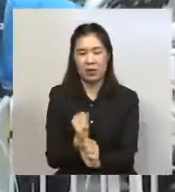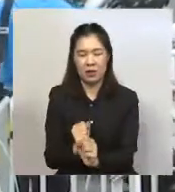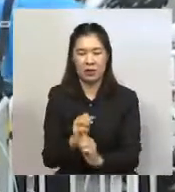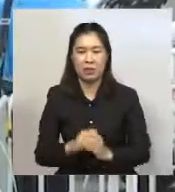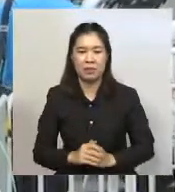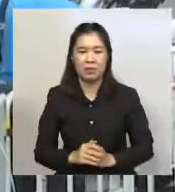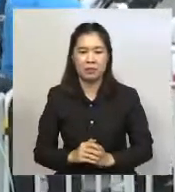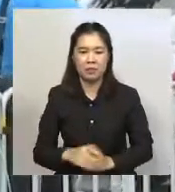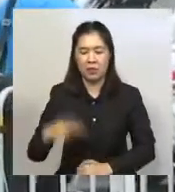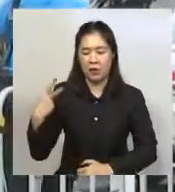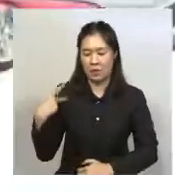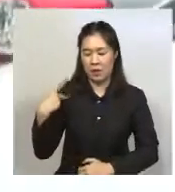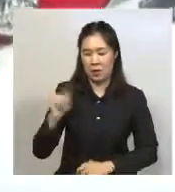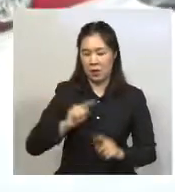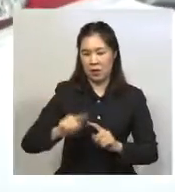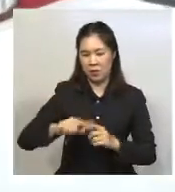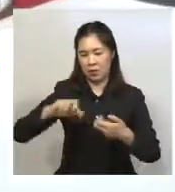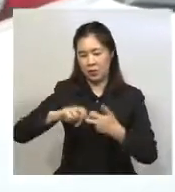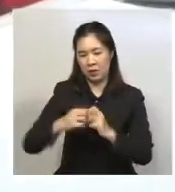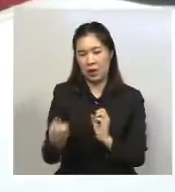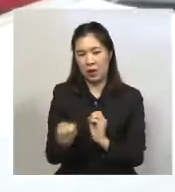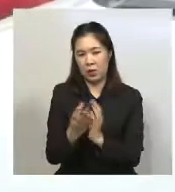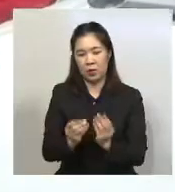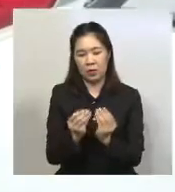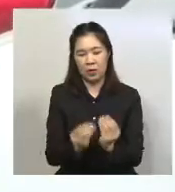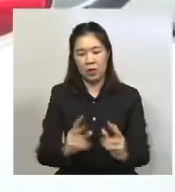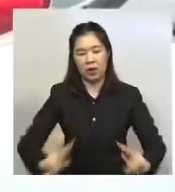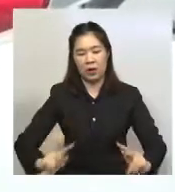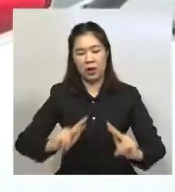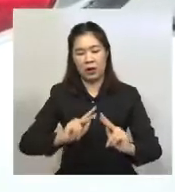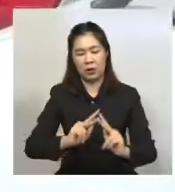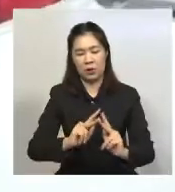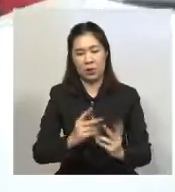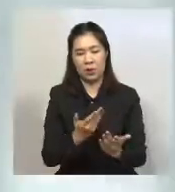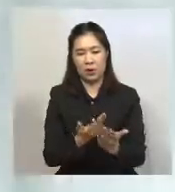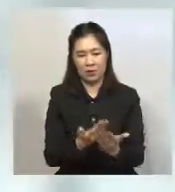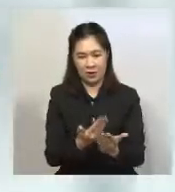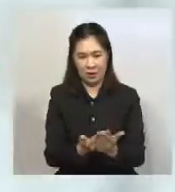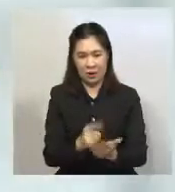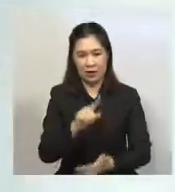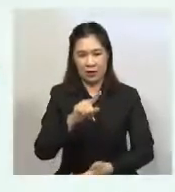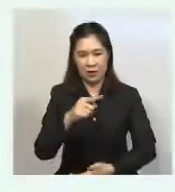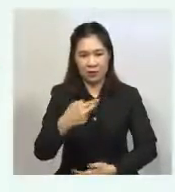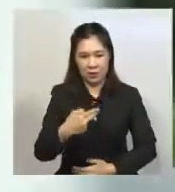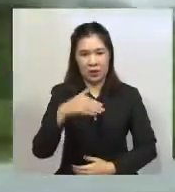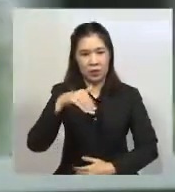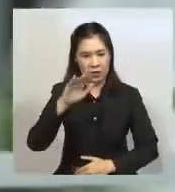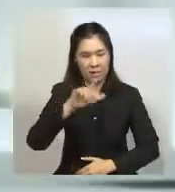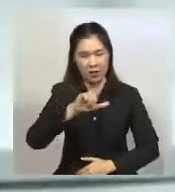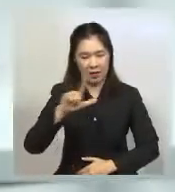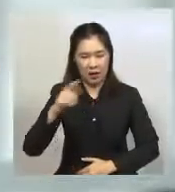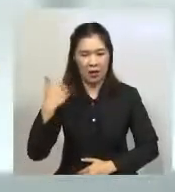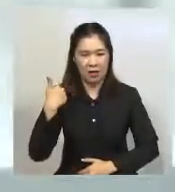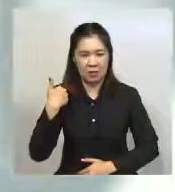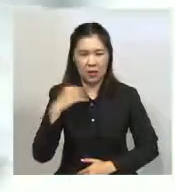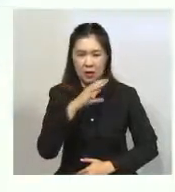าเป็นการเอื้อผลประโยชน์และสร้างความเสียหายให้แก่กระทรวงการคลังกว่า 16,000 ล้านบาทและเป็นการปล่อยปะละเลยปิด